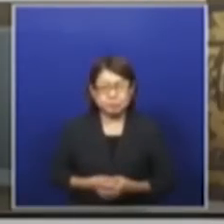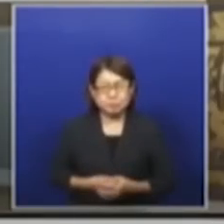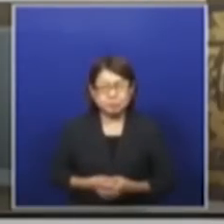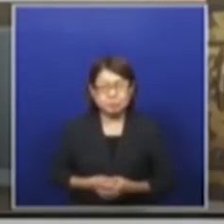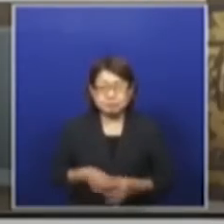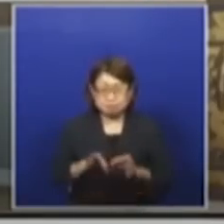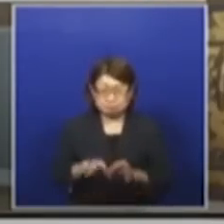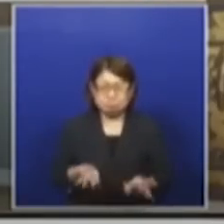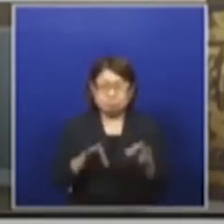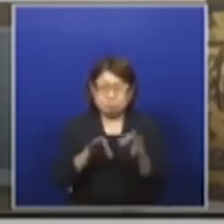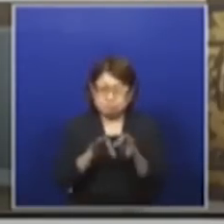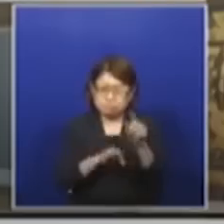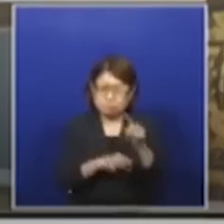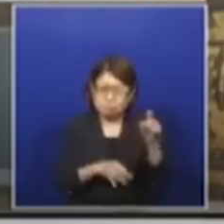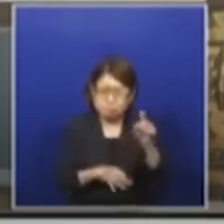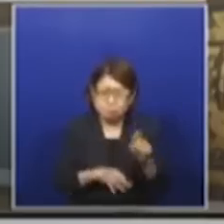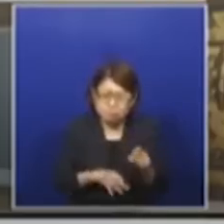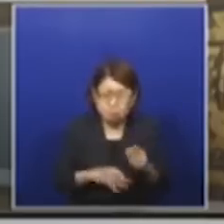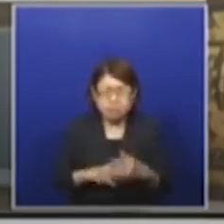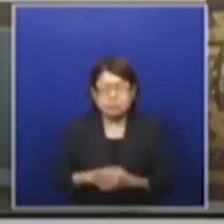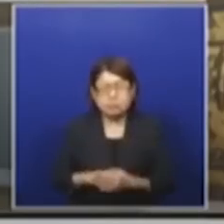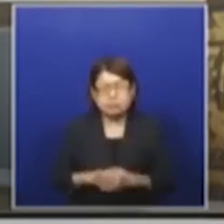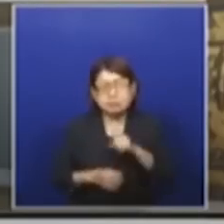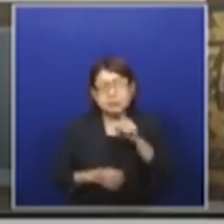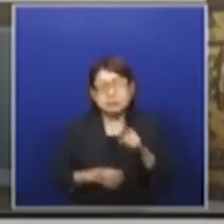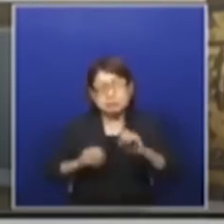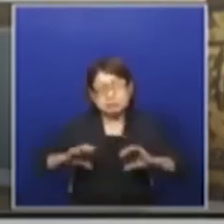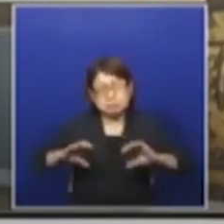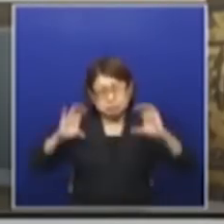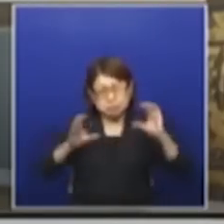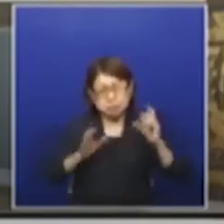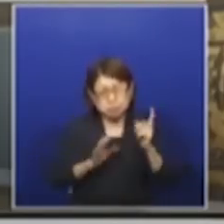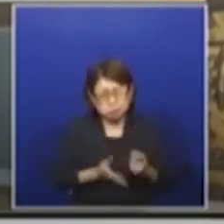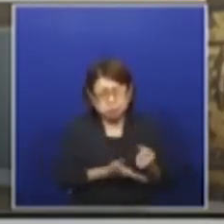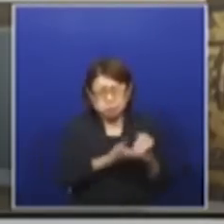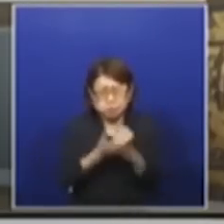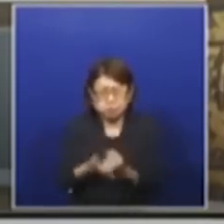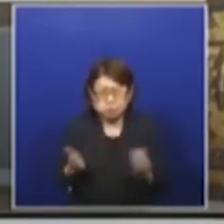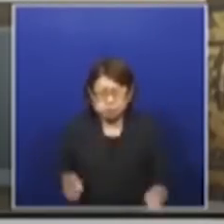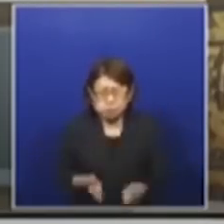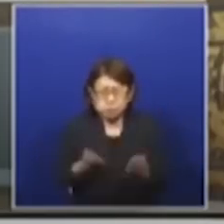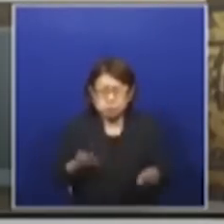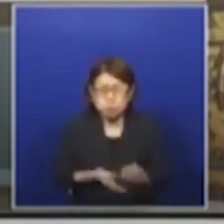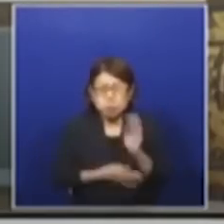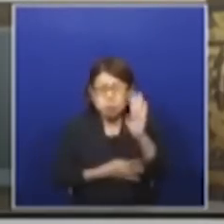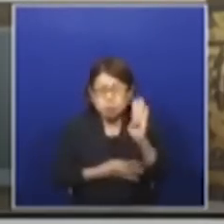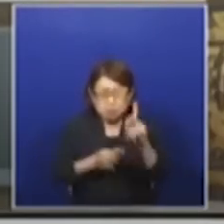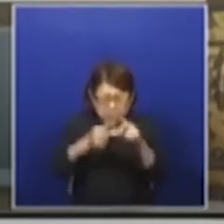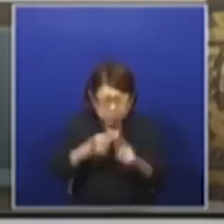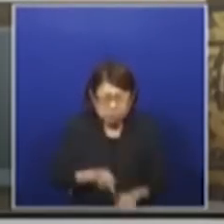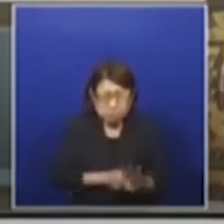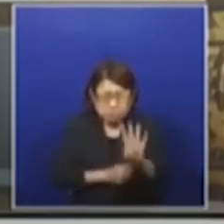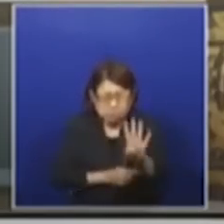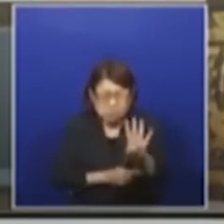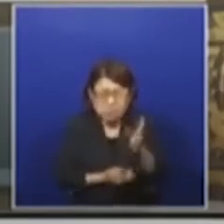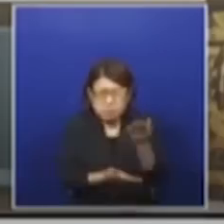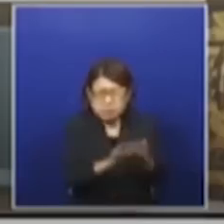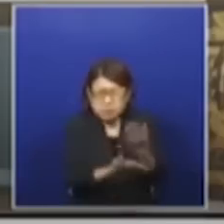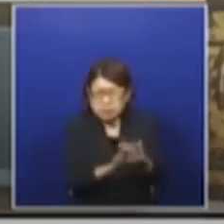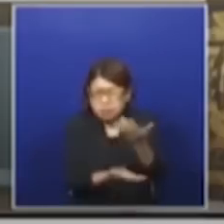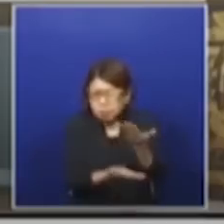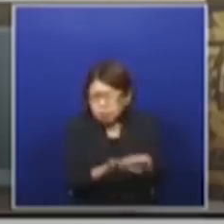มันจะเป็นไหมครับท่านประธานที่รัฐบาลต้องเข้าไปช่วยเหลือกลุ่มเจ้าสัวที่เขามีความแข็งแรงทางด้านการเงินเข้าไปอุดหนุนเศร